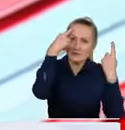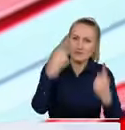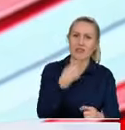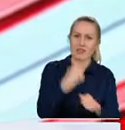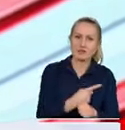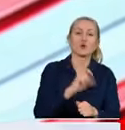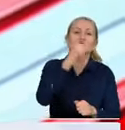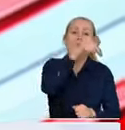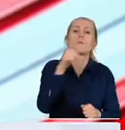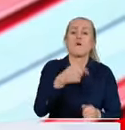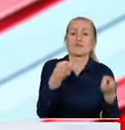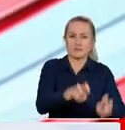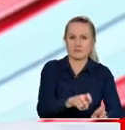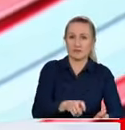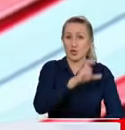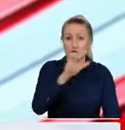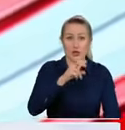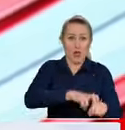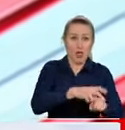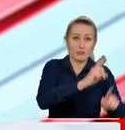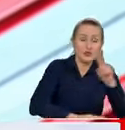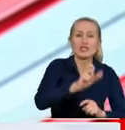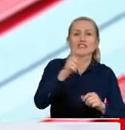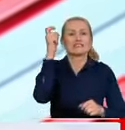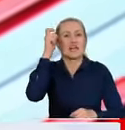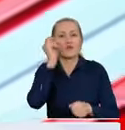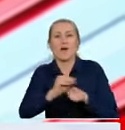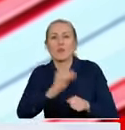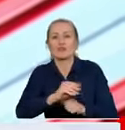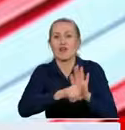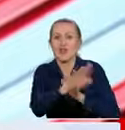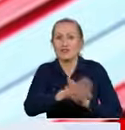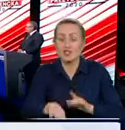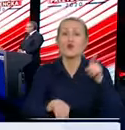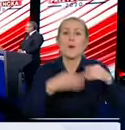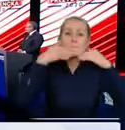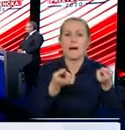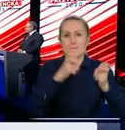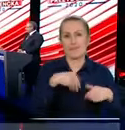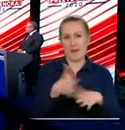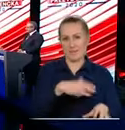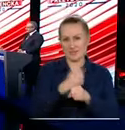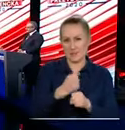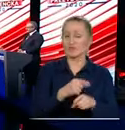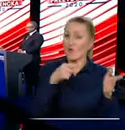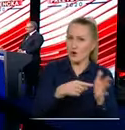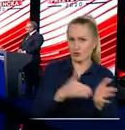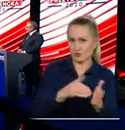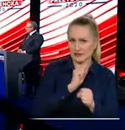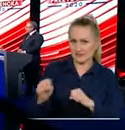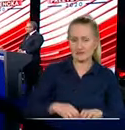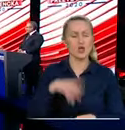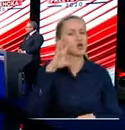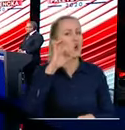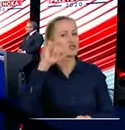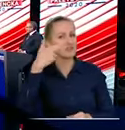co tam powinno się znaleźć. Czy przychodnia, czy centrum edukacyjne dla dzieci. I to wygeneruje miejsca pracy. Tego dzisiaj bardzo dziękuję. Władysław